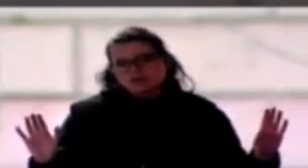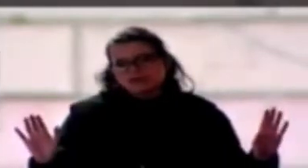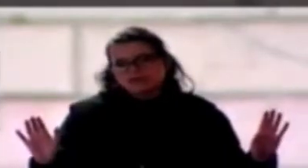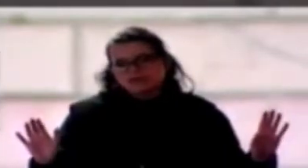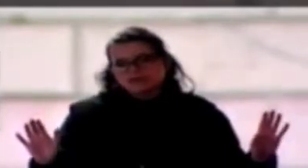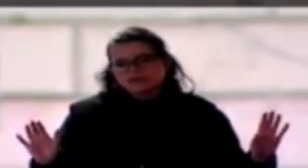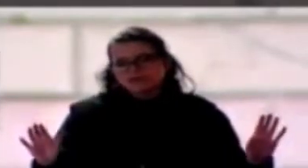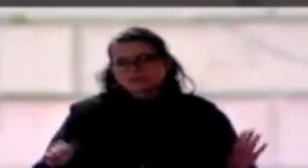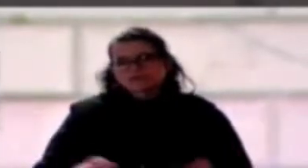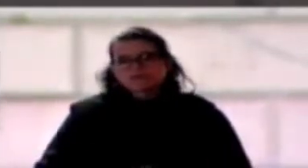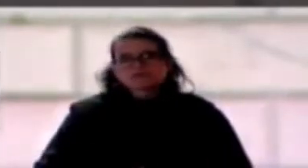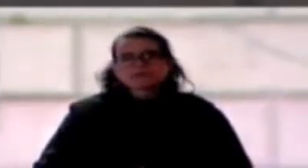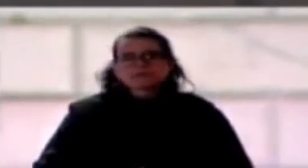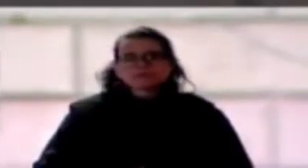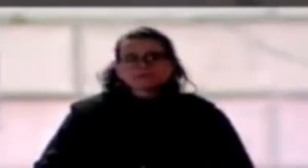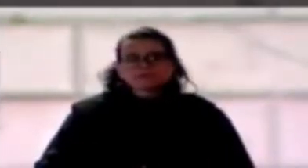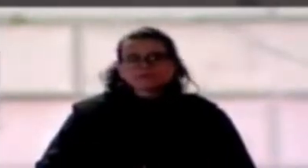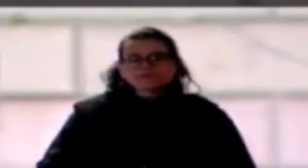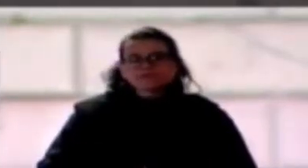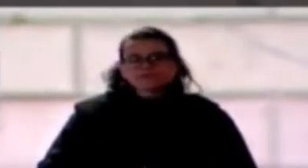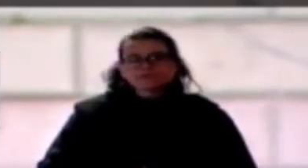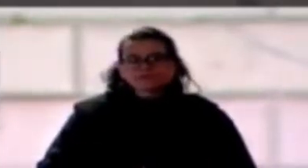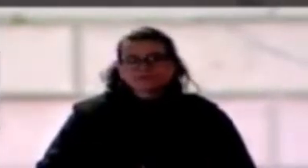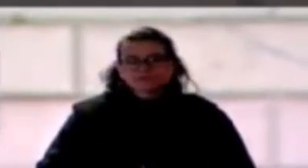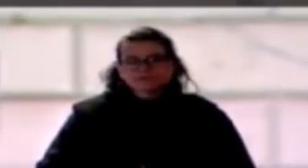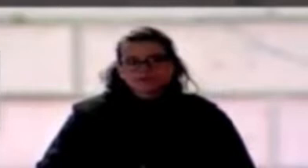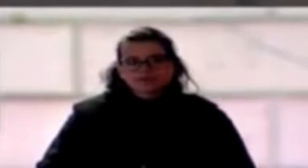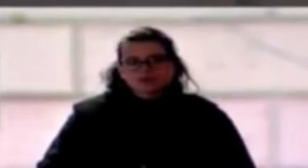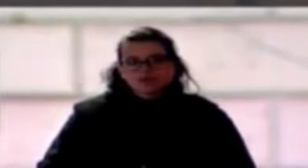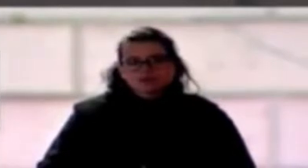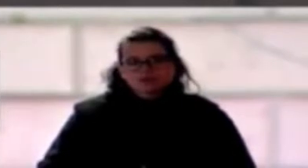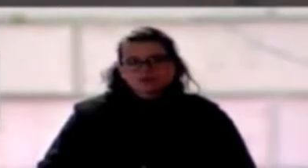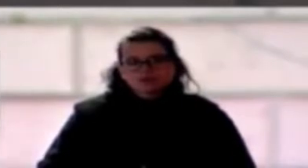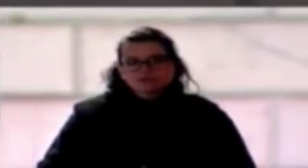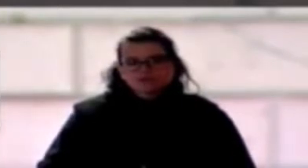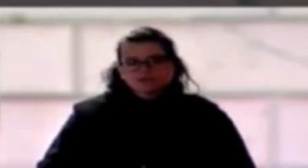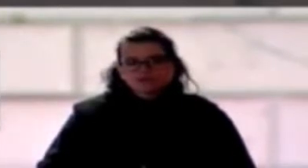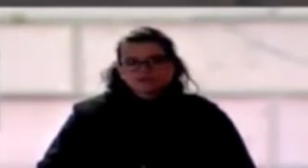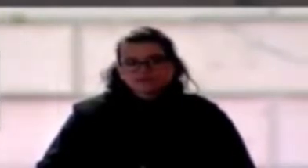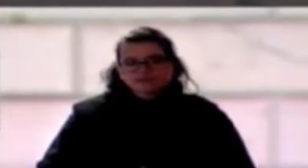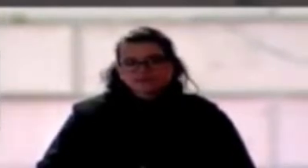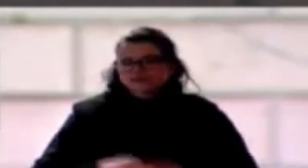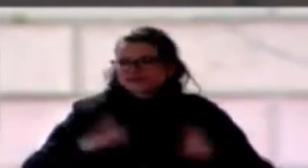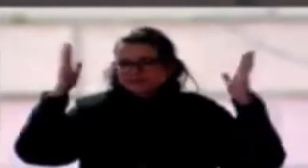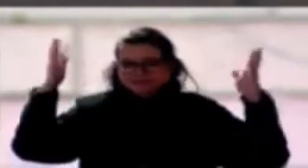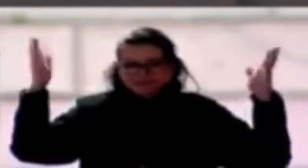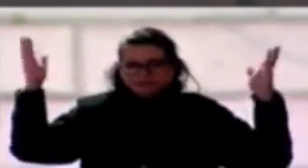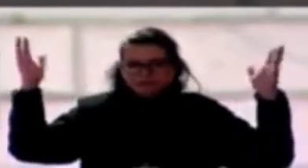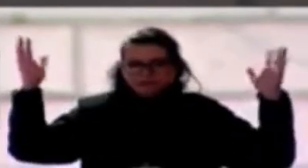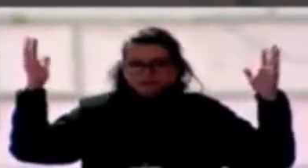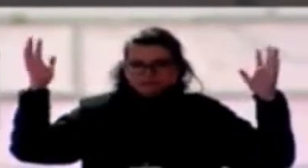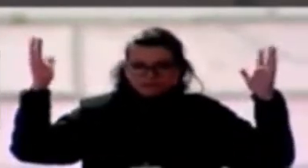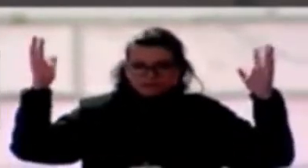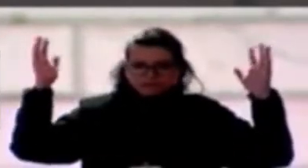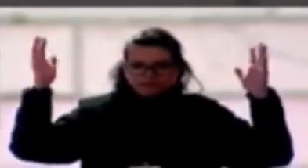un ex rottamatore che sta rottamando solamente la nostra Costituzione, sta rottamando il